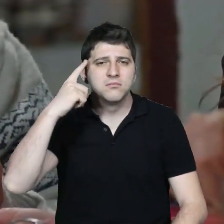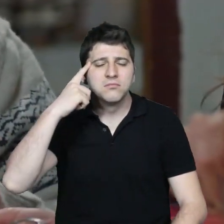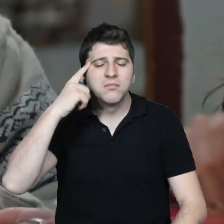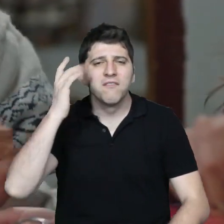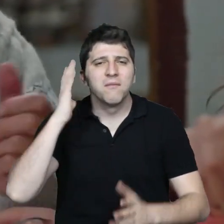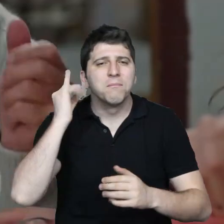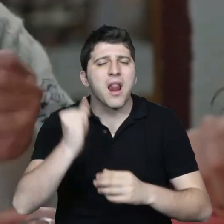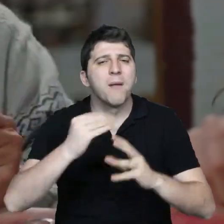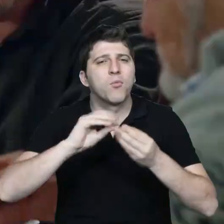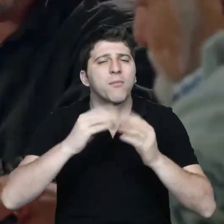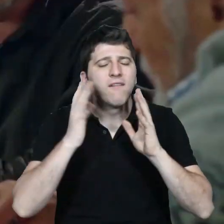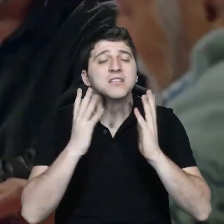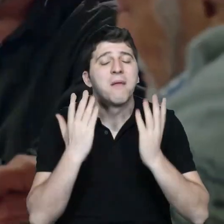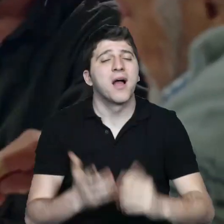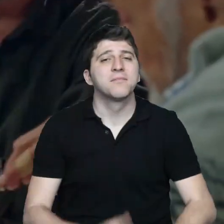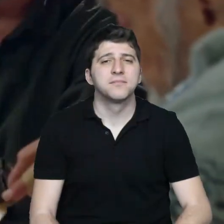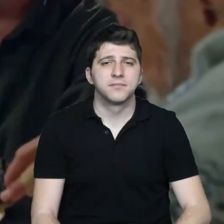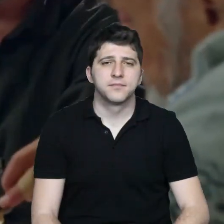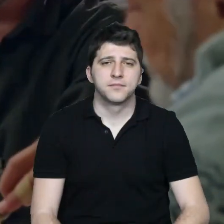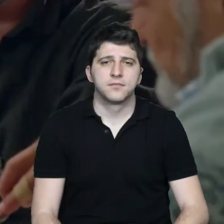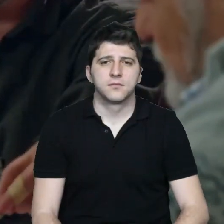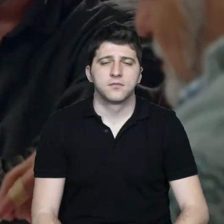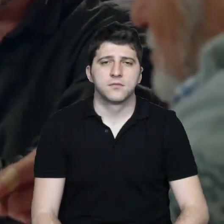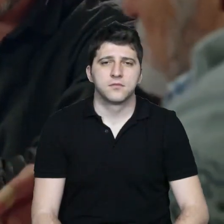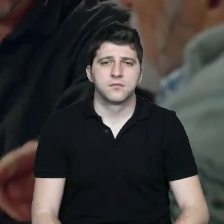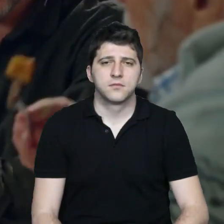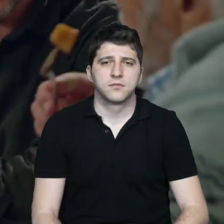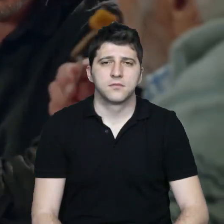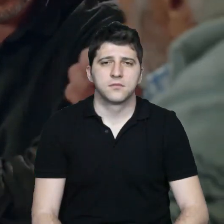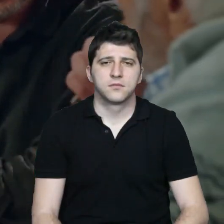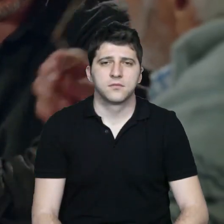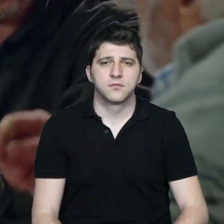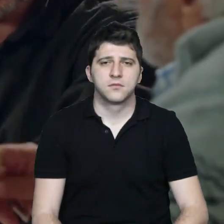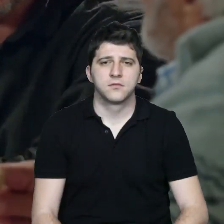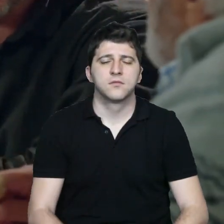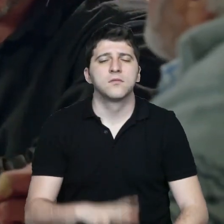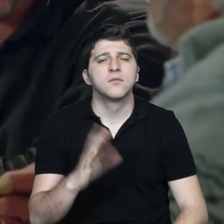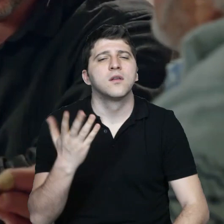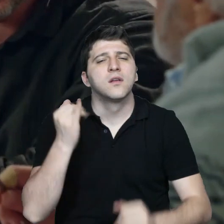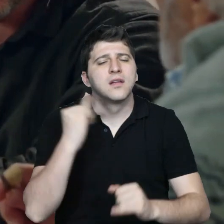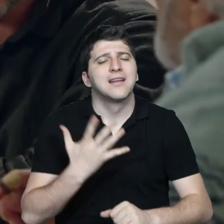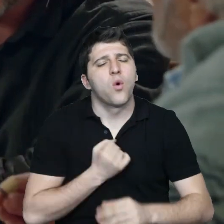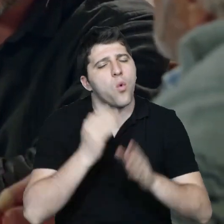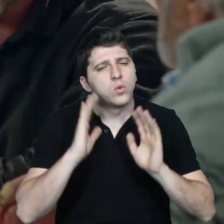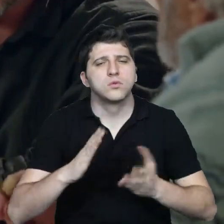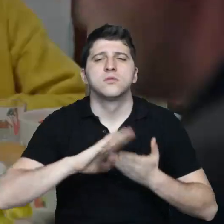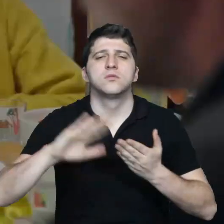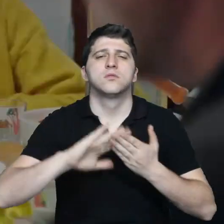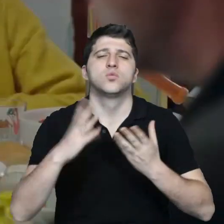ama. Yemek masasındalar. Lütfu da hoş, kahrı da hoş baba. Atlattık Allah'a